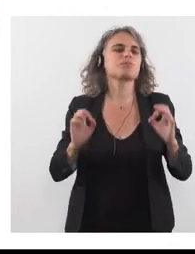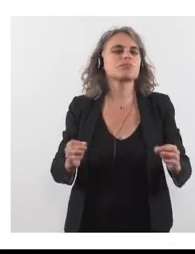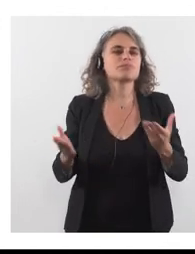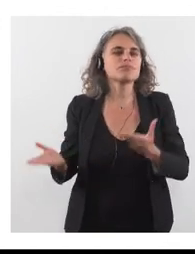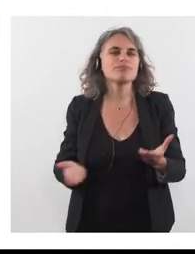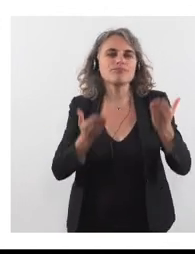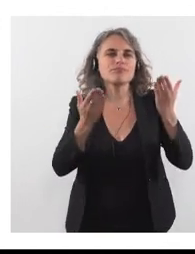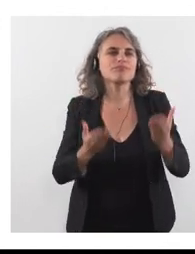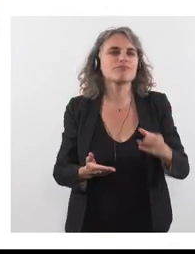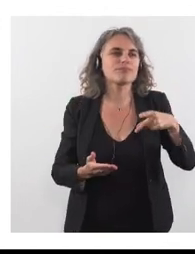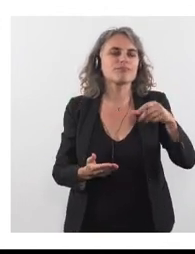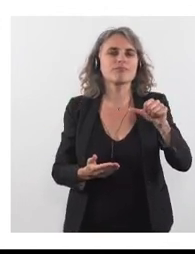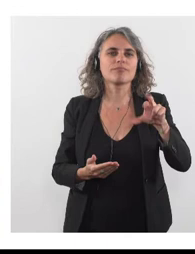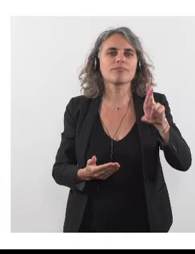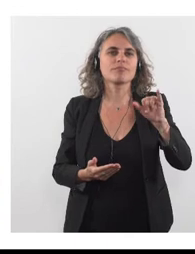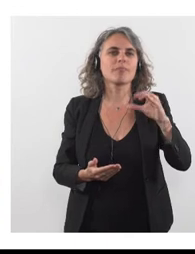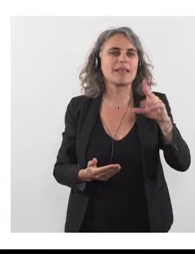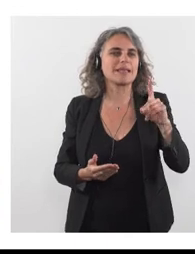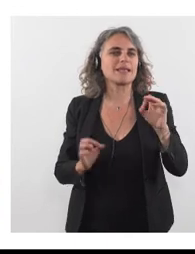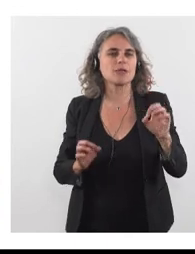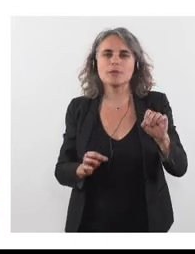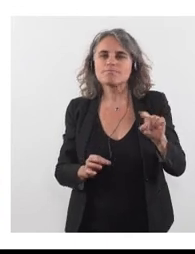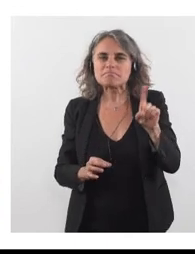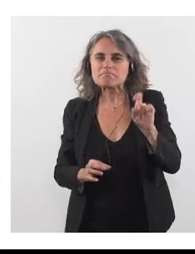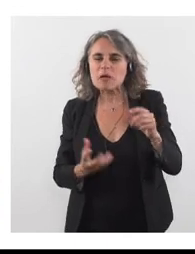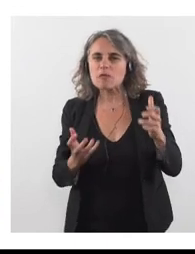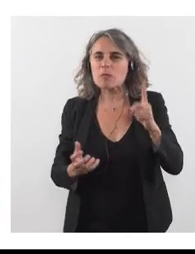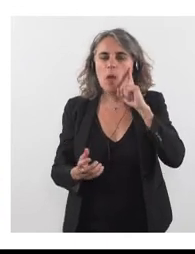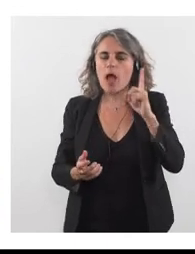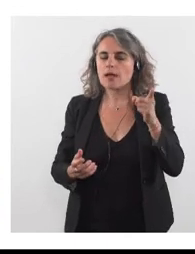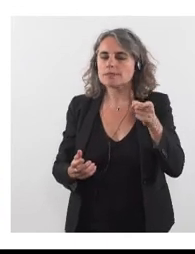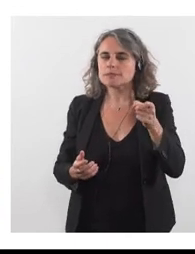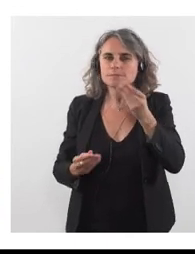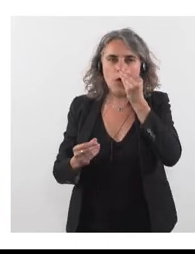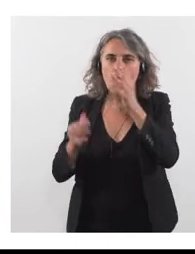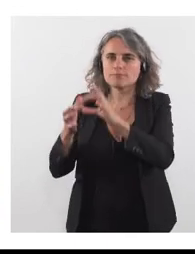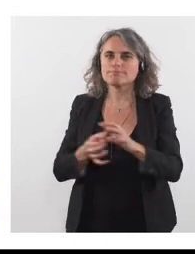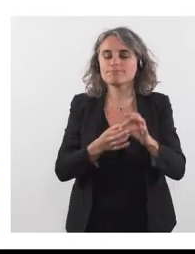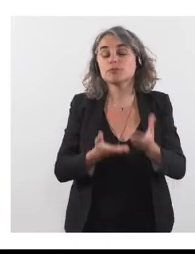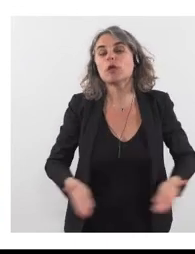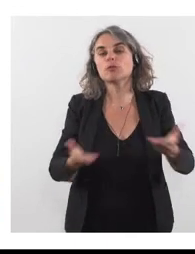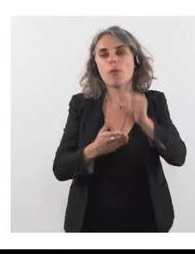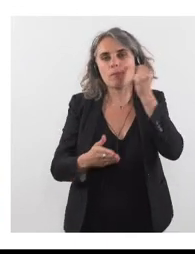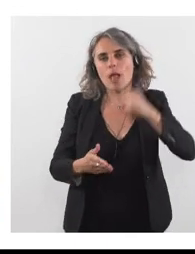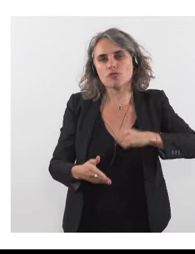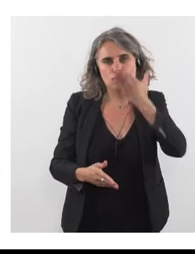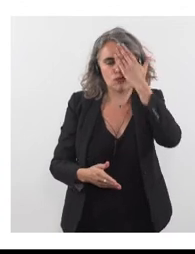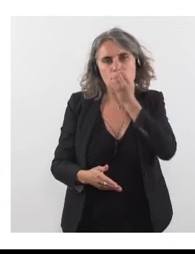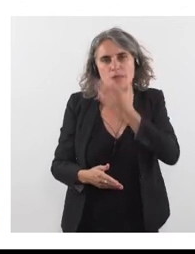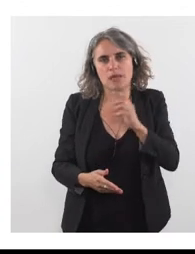par Patrick, parce que je vois tout à fait la transition, connaissant bien les cas belges, évidemment, que je peux